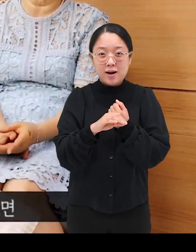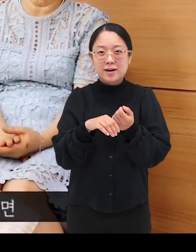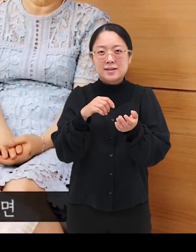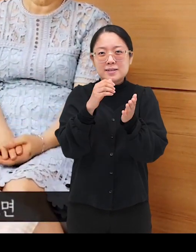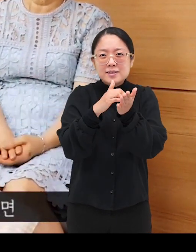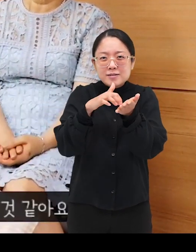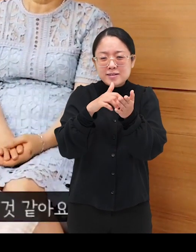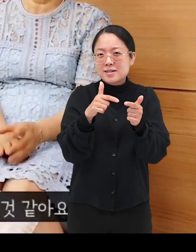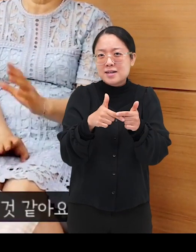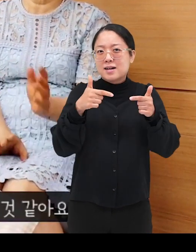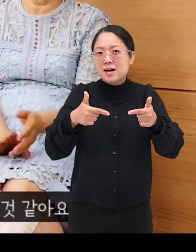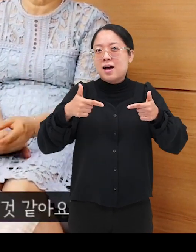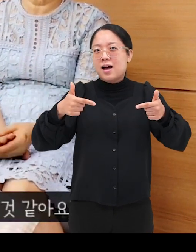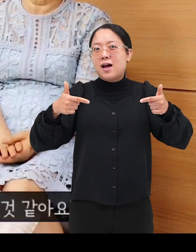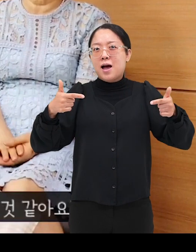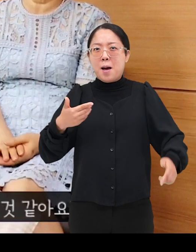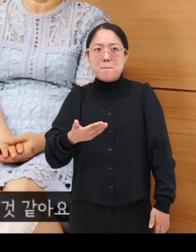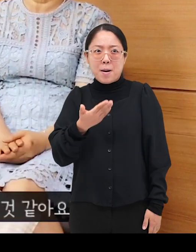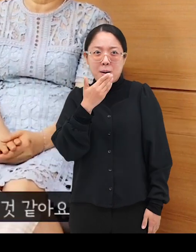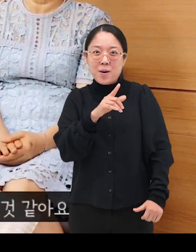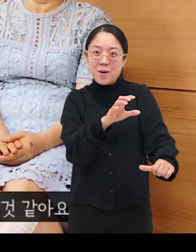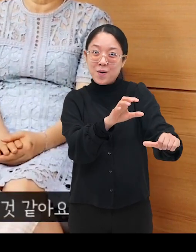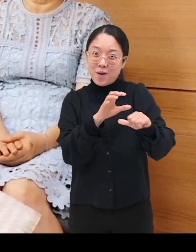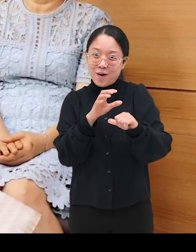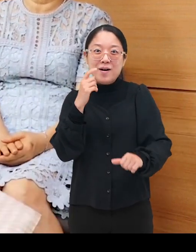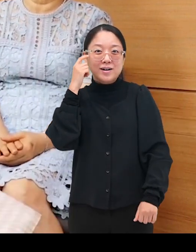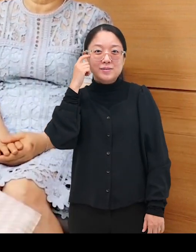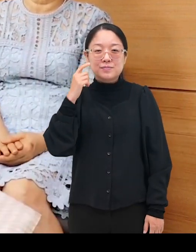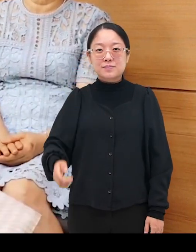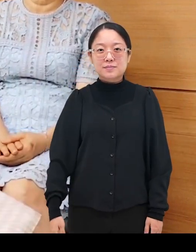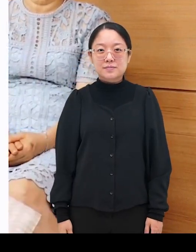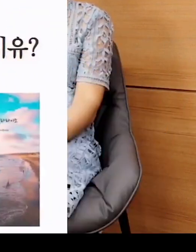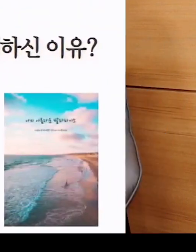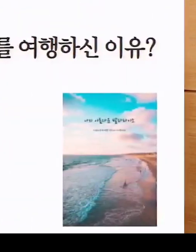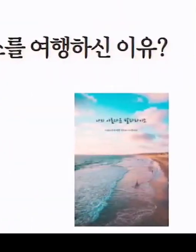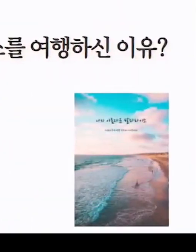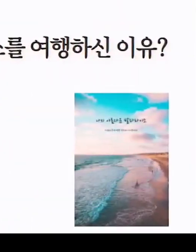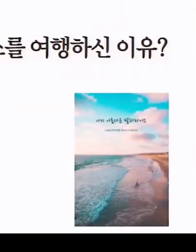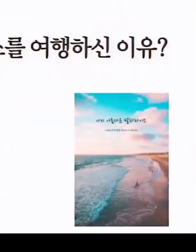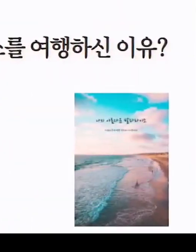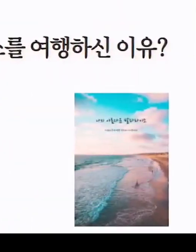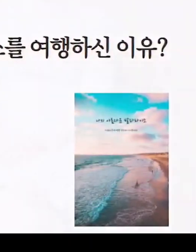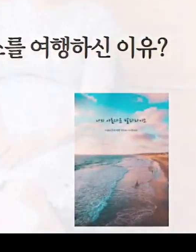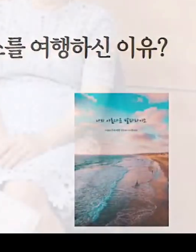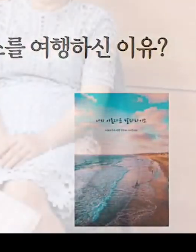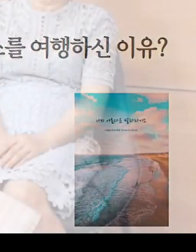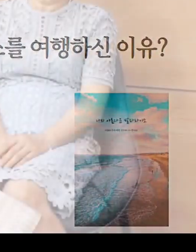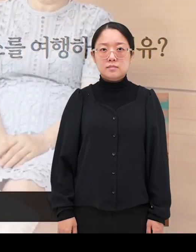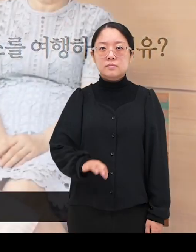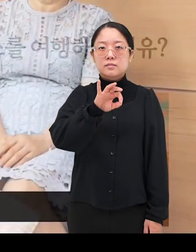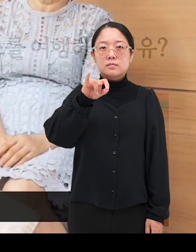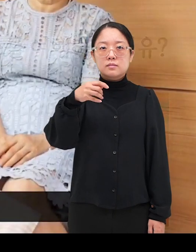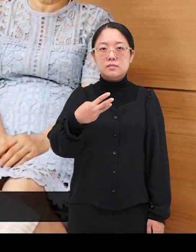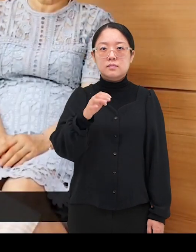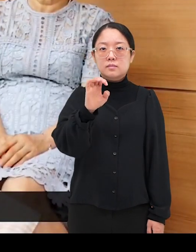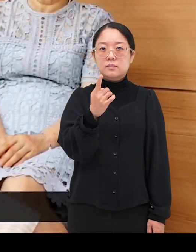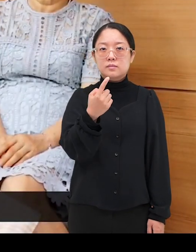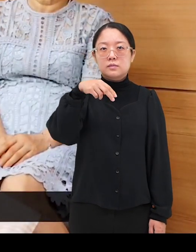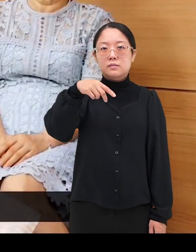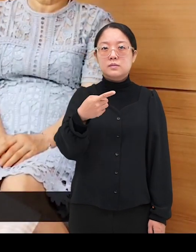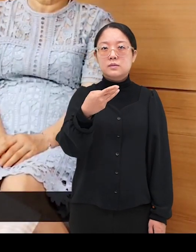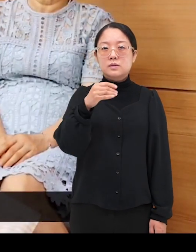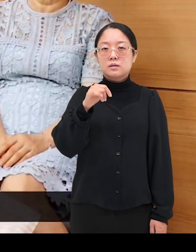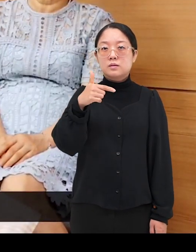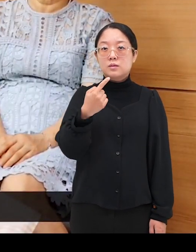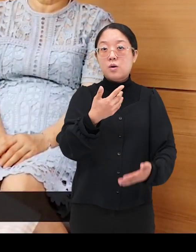하고 싶으면 페이지 수를 늘려서도 할 수 있는 걸 응용할 수 있으니까 제가 일 포스티노라는